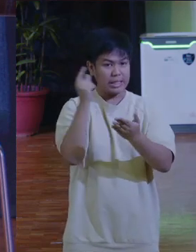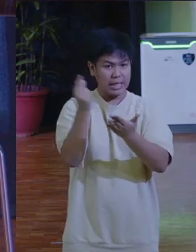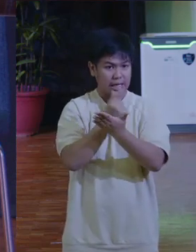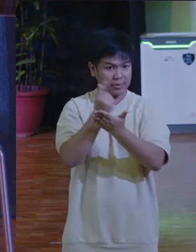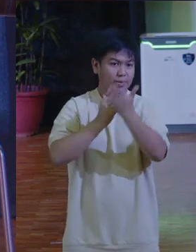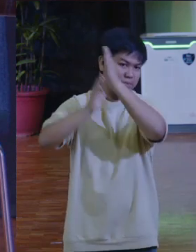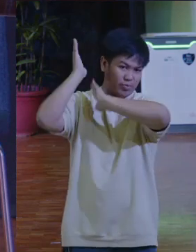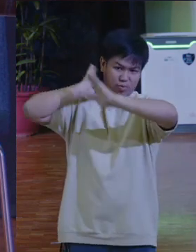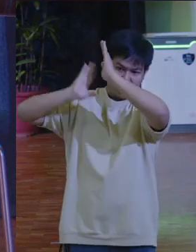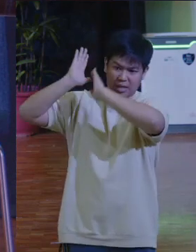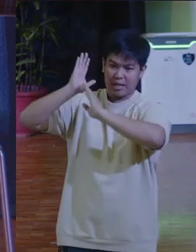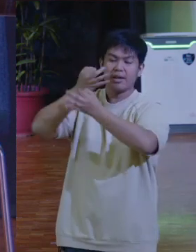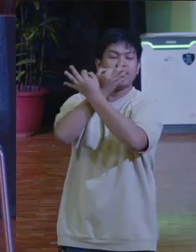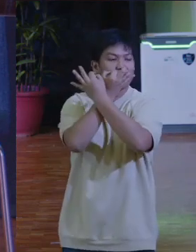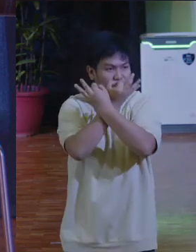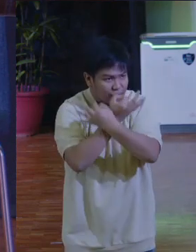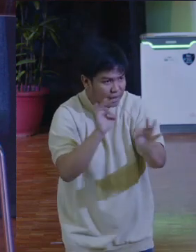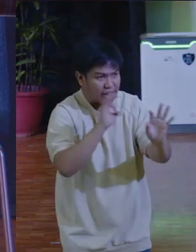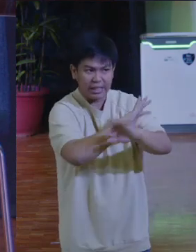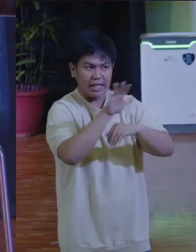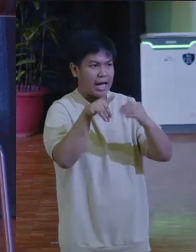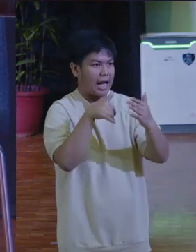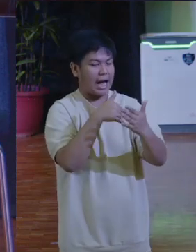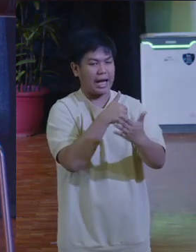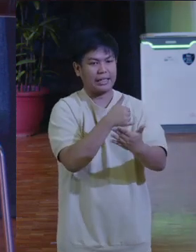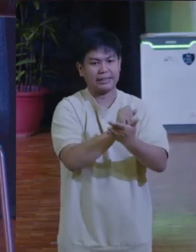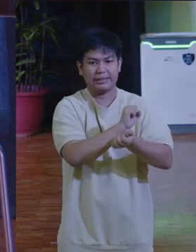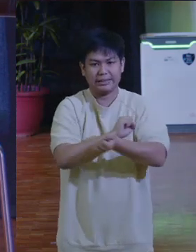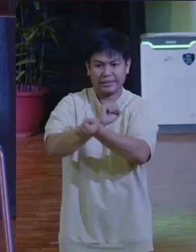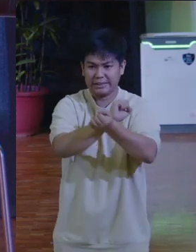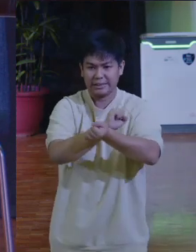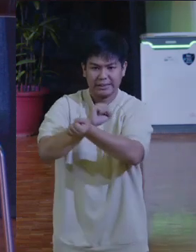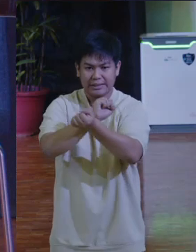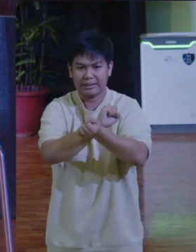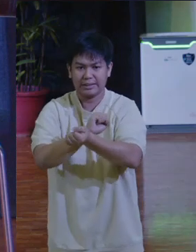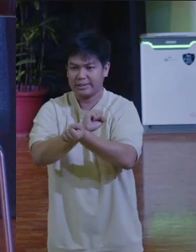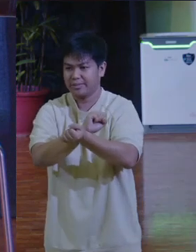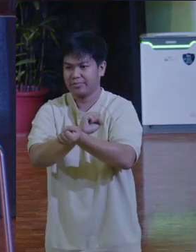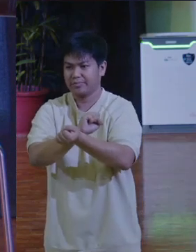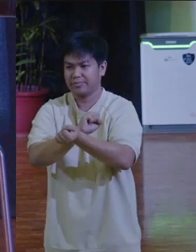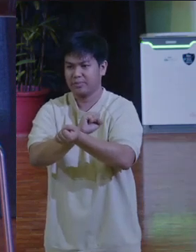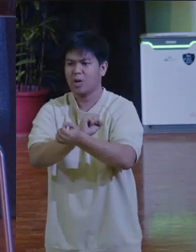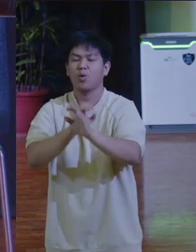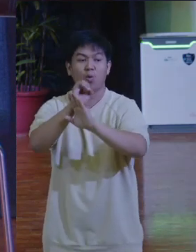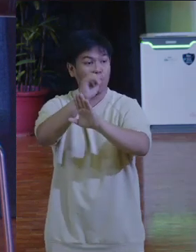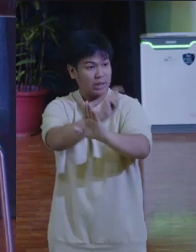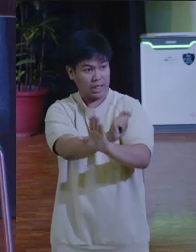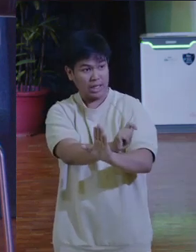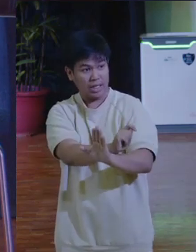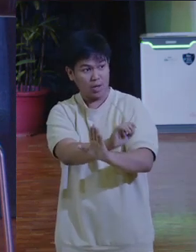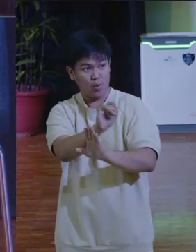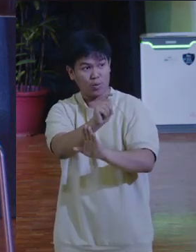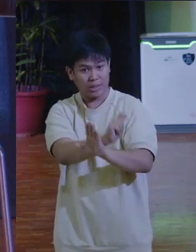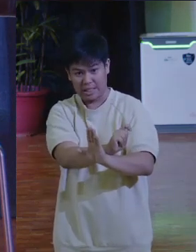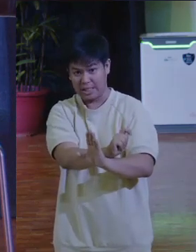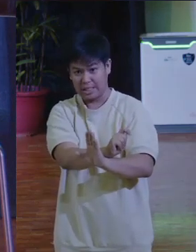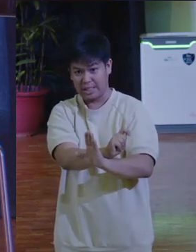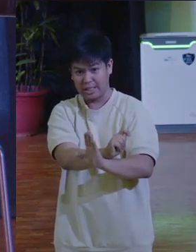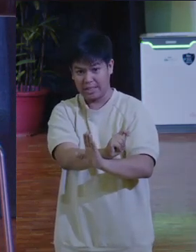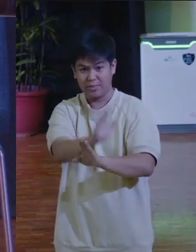will free yung lahat ng mga nakulong. yung lahat ng mga